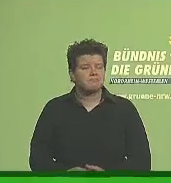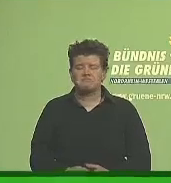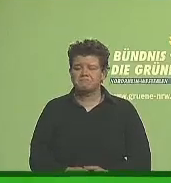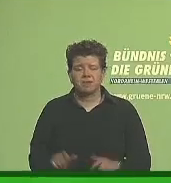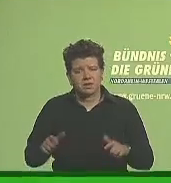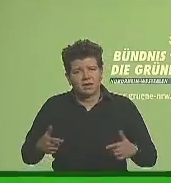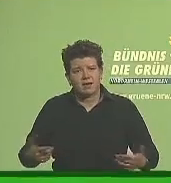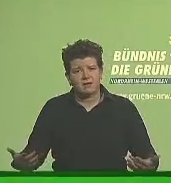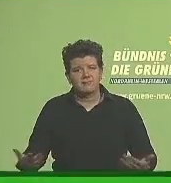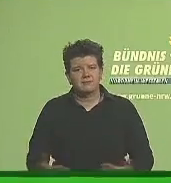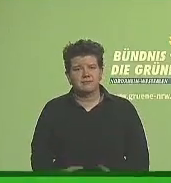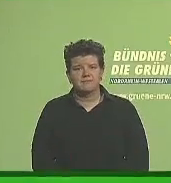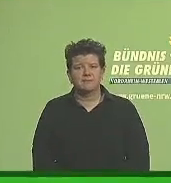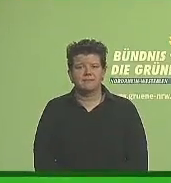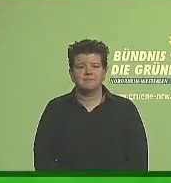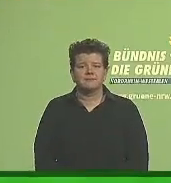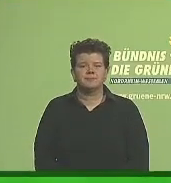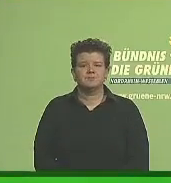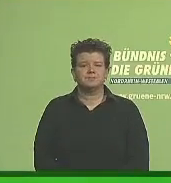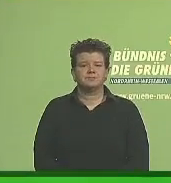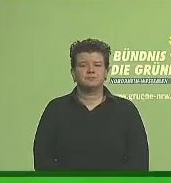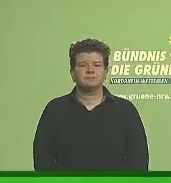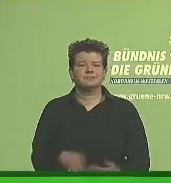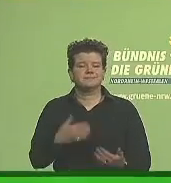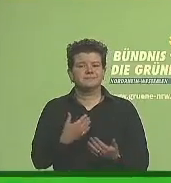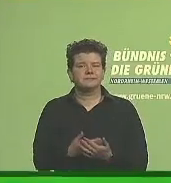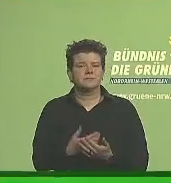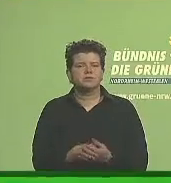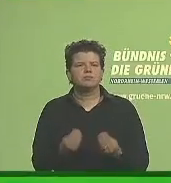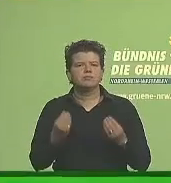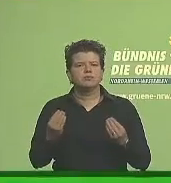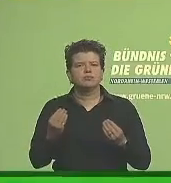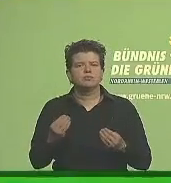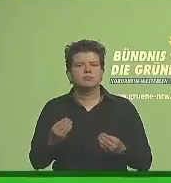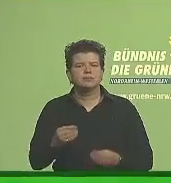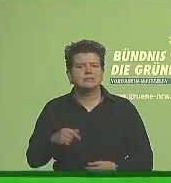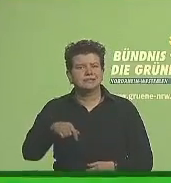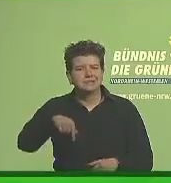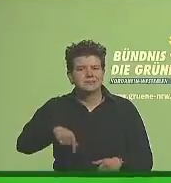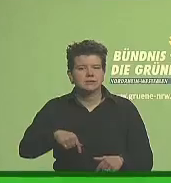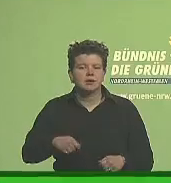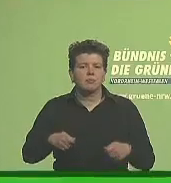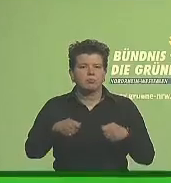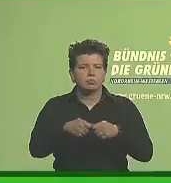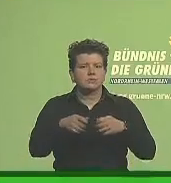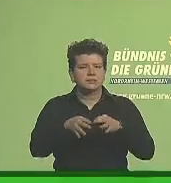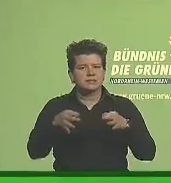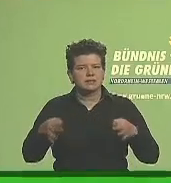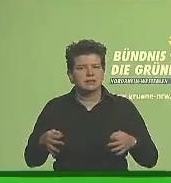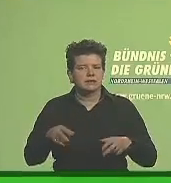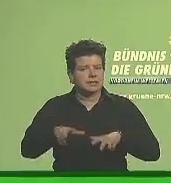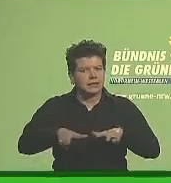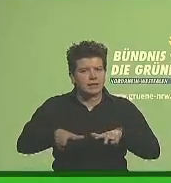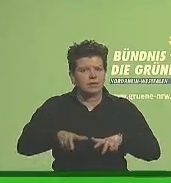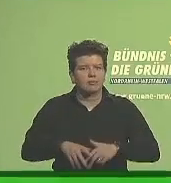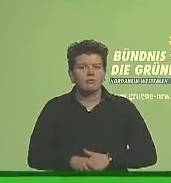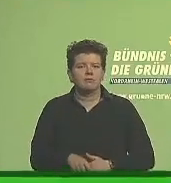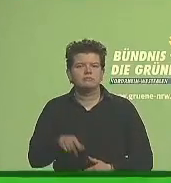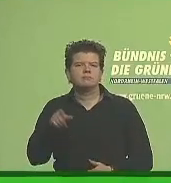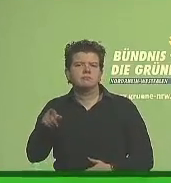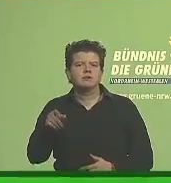für diese Bundesregierung, die in Sachen Klimaschutz den roten Parker ausgezogen hat und in den Kleiderschrank gehängt